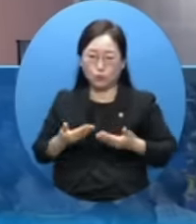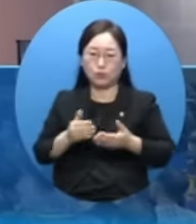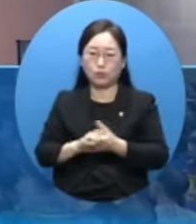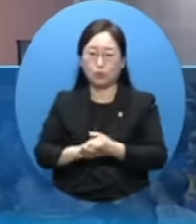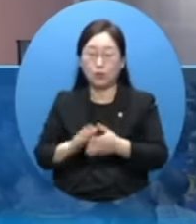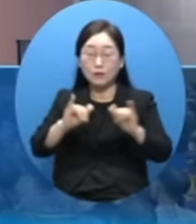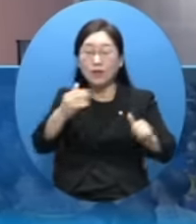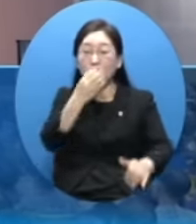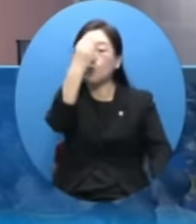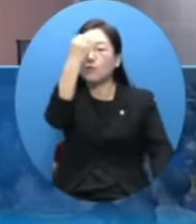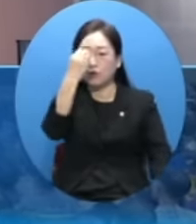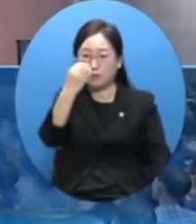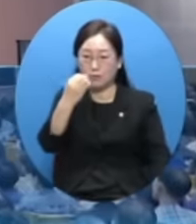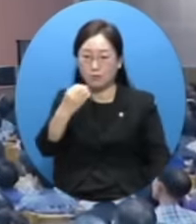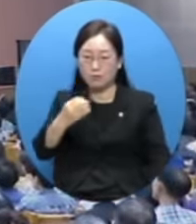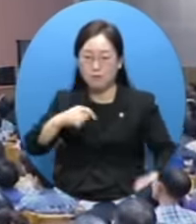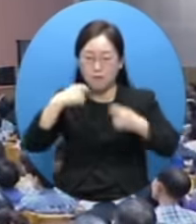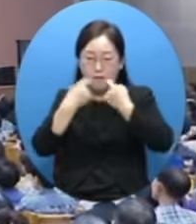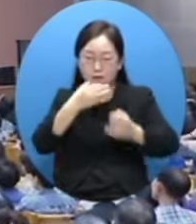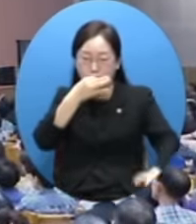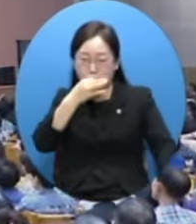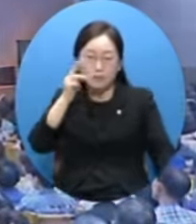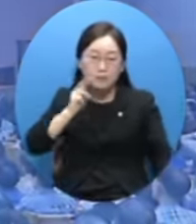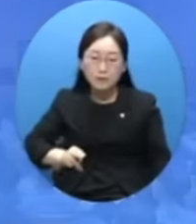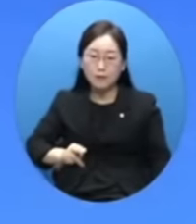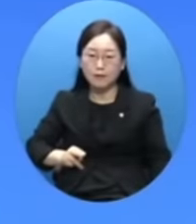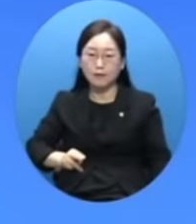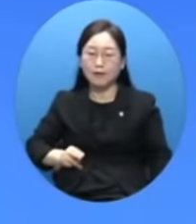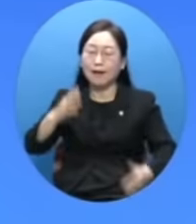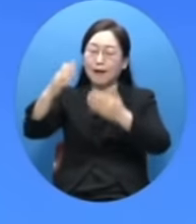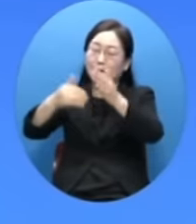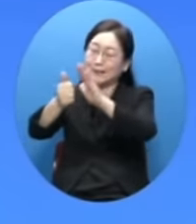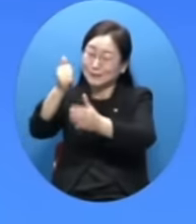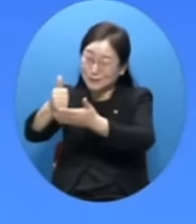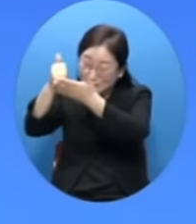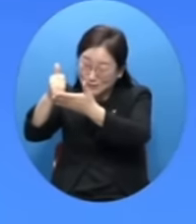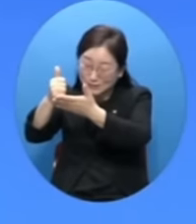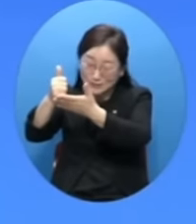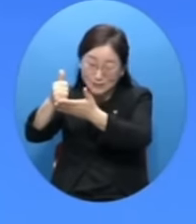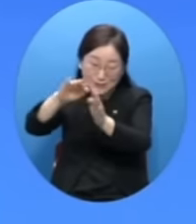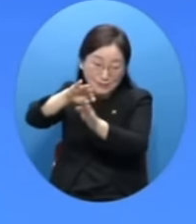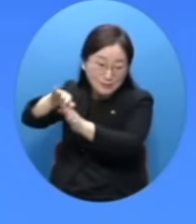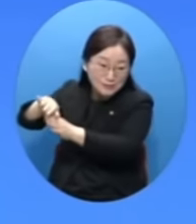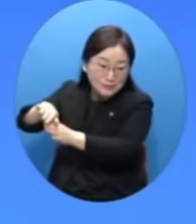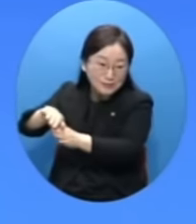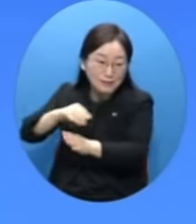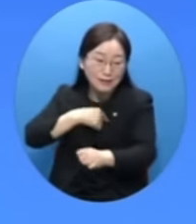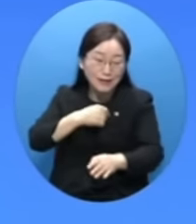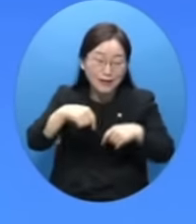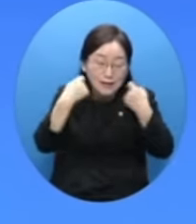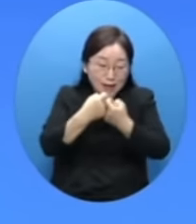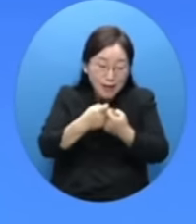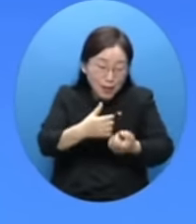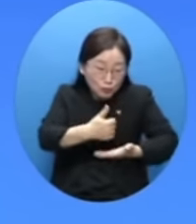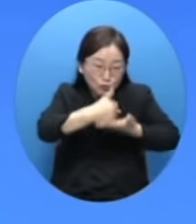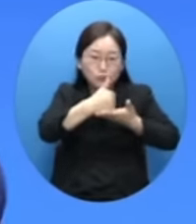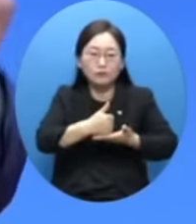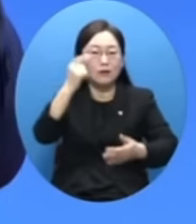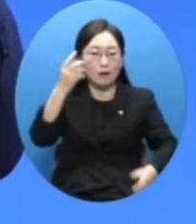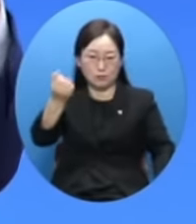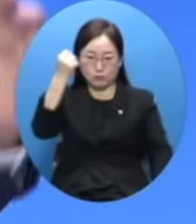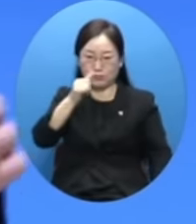인간은 교만 덩어리요 이기주의자들입니다. 하나님을 섬긴다고 하면서도 하나님보다 자신을 더 중요시 여깁니다. 그래서 하나님은